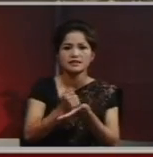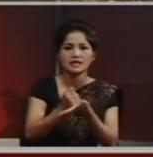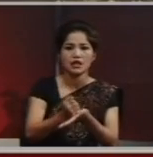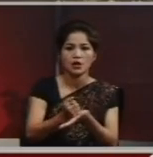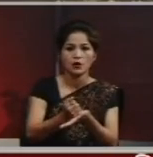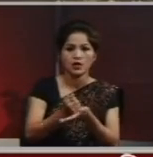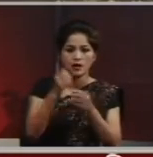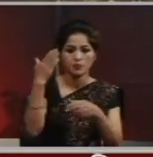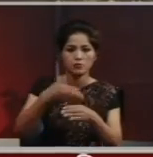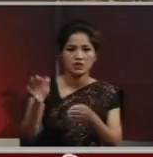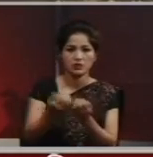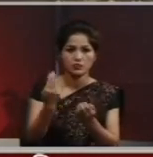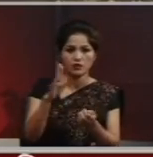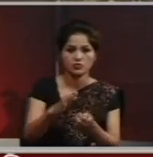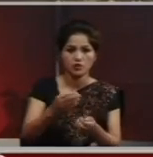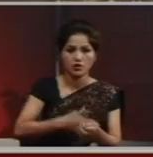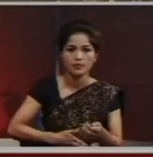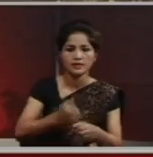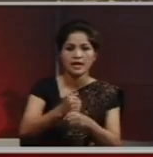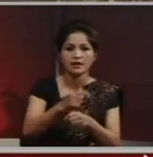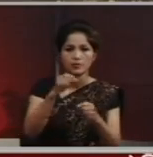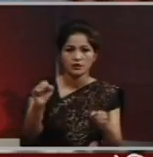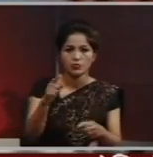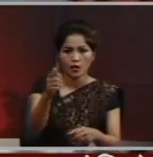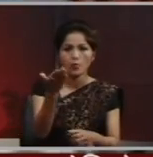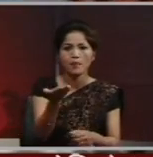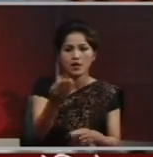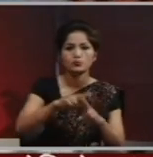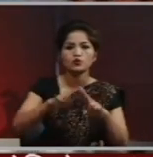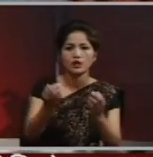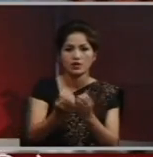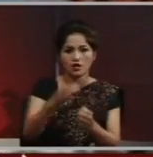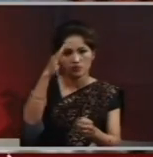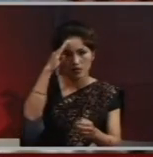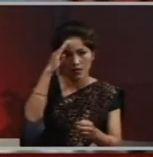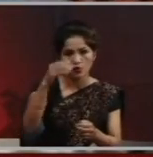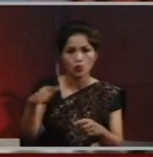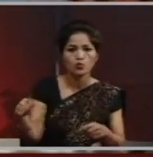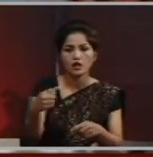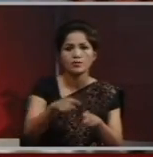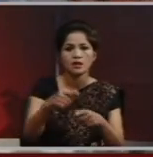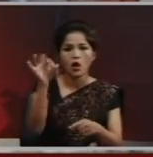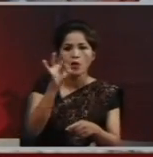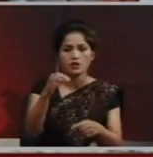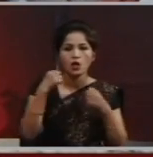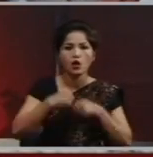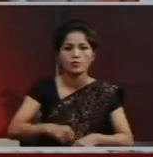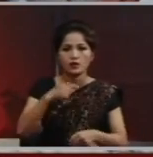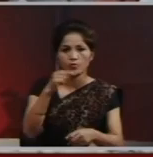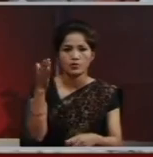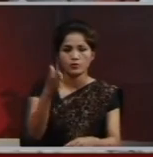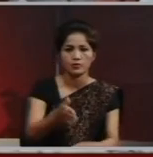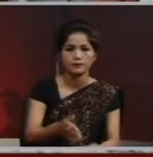बहिष्कार गर्ने भएको छ। अनसनमा रहेका केसीका माग पूरा गर्न सरकारका कुनै पनि निकाय गम्भीर